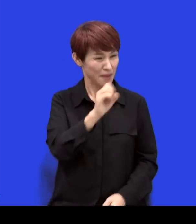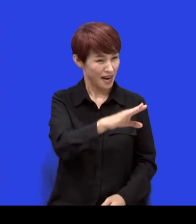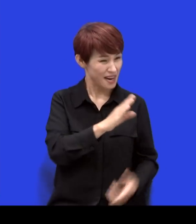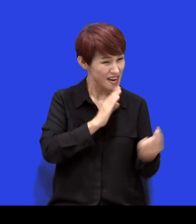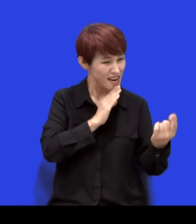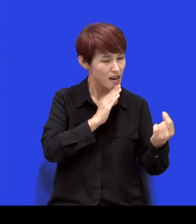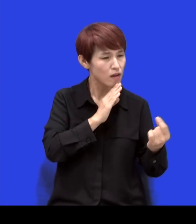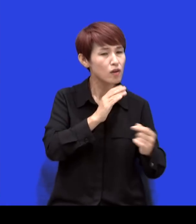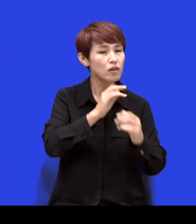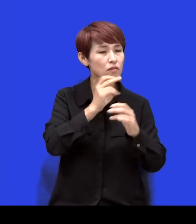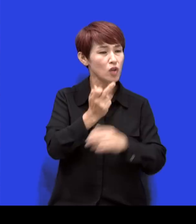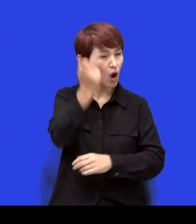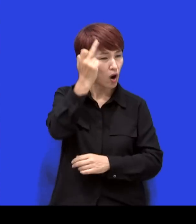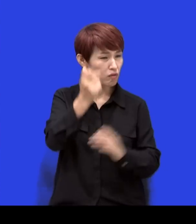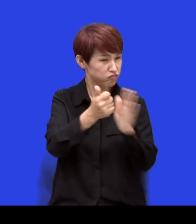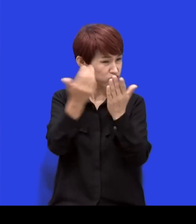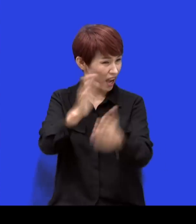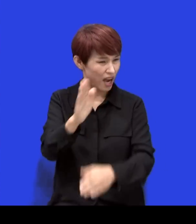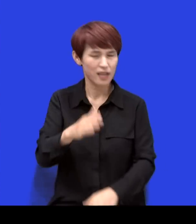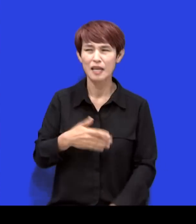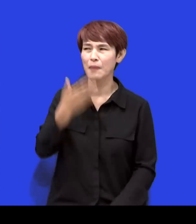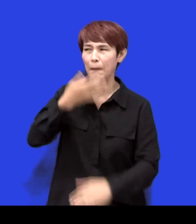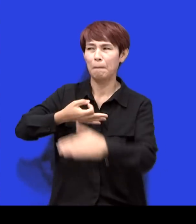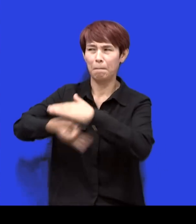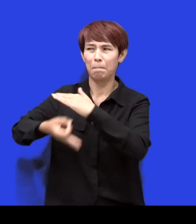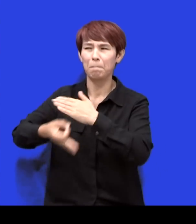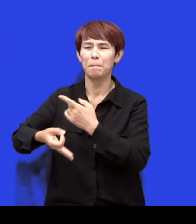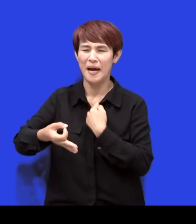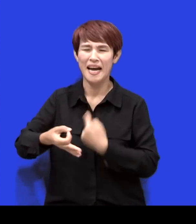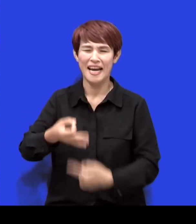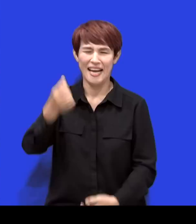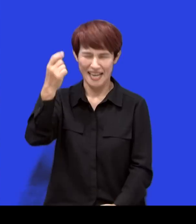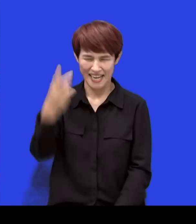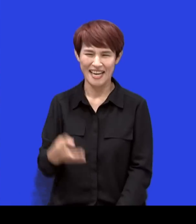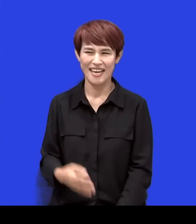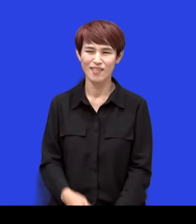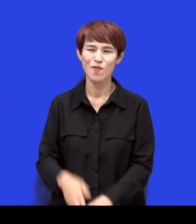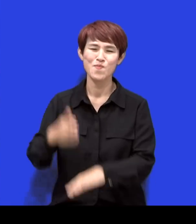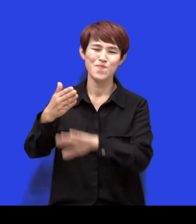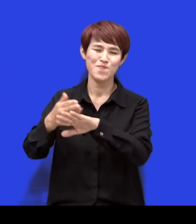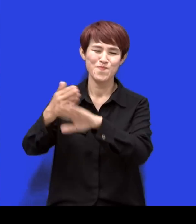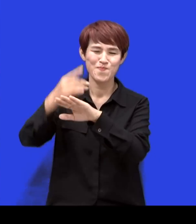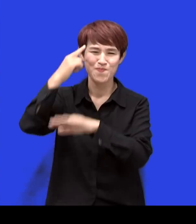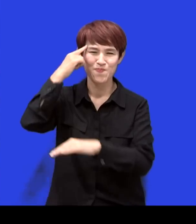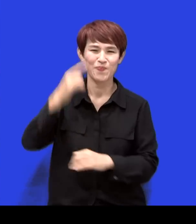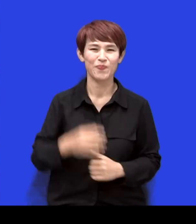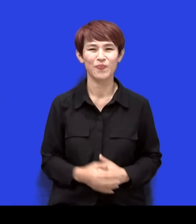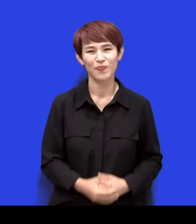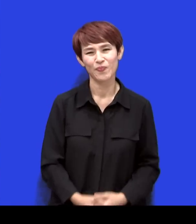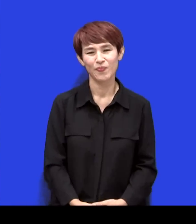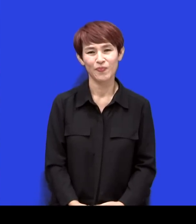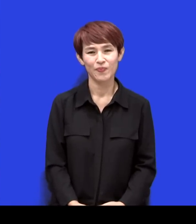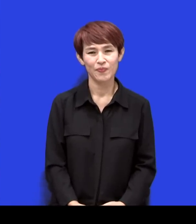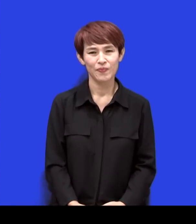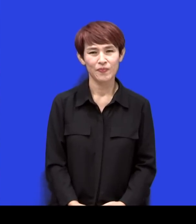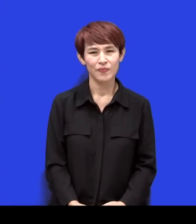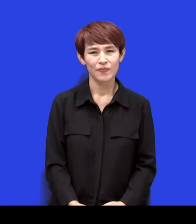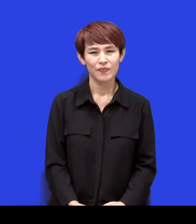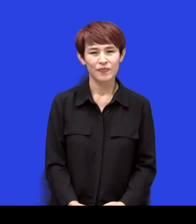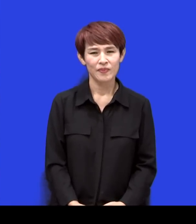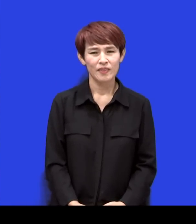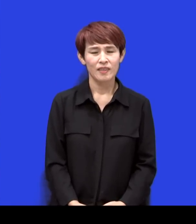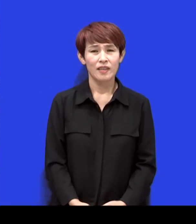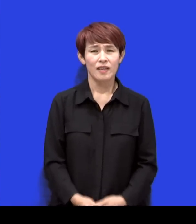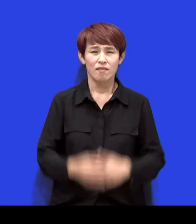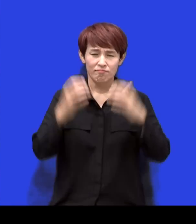형은 제가 이제 밥도 많이 사고 늘 고마워하고 있죠. 어떻게 보면 결과적으로 이제 그런 생각 안 해보셨어요? 그